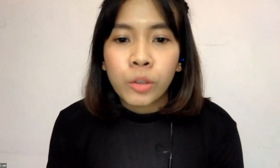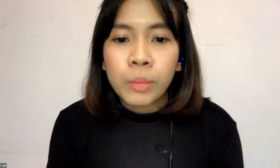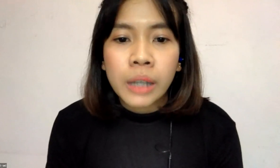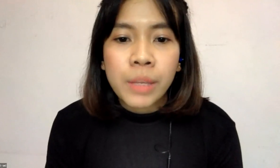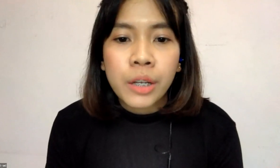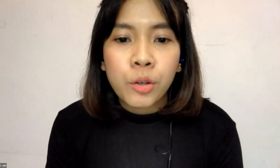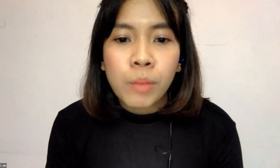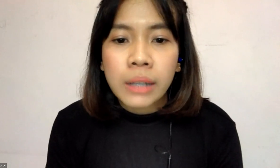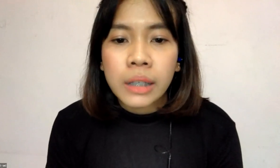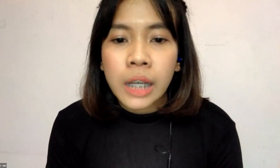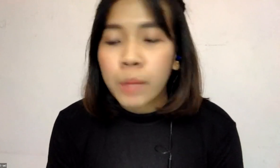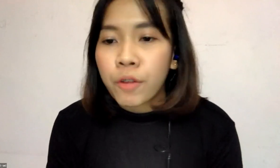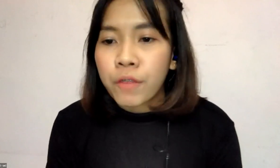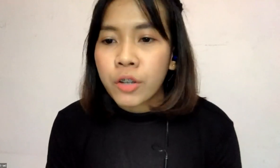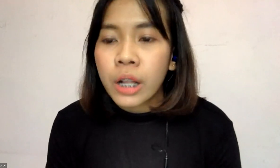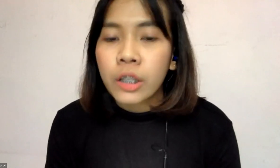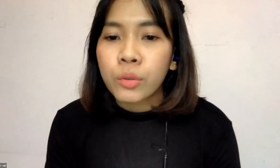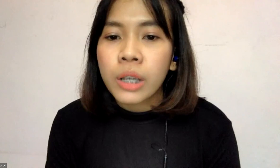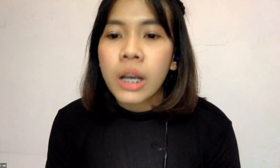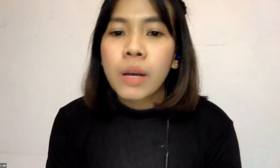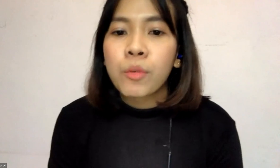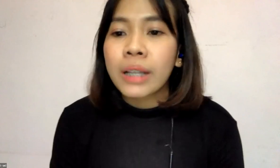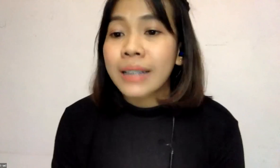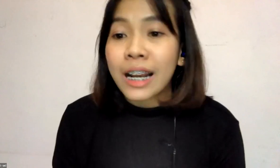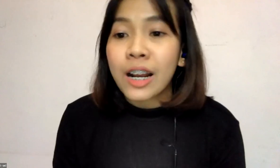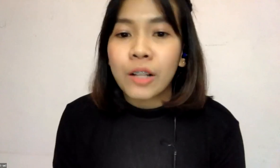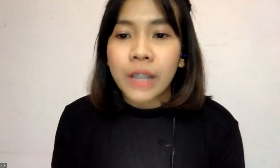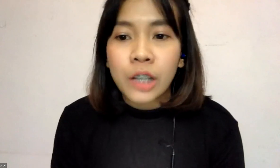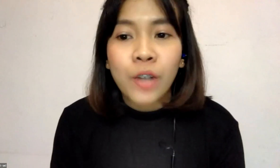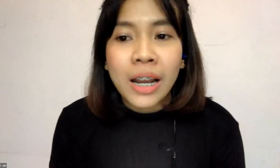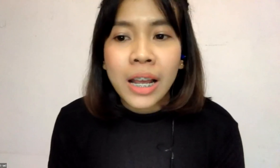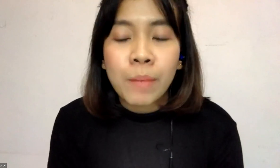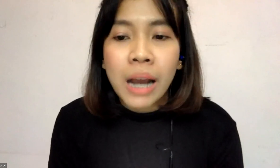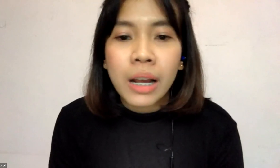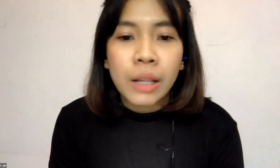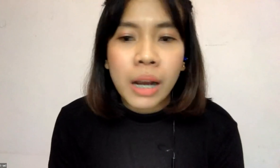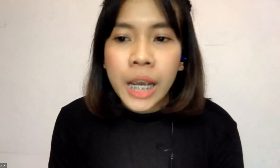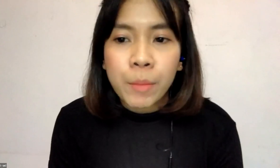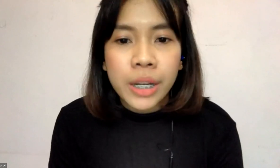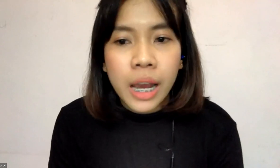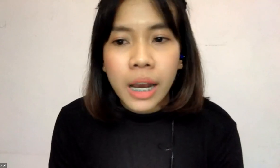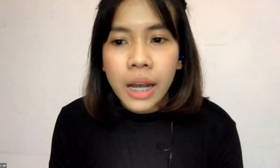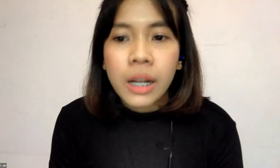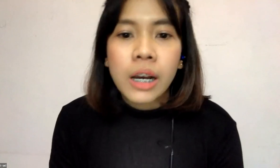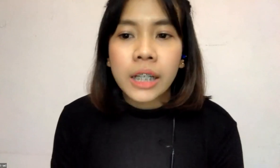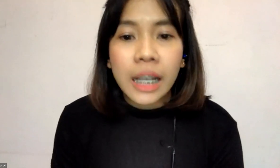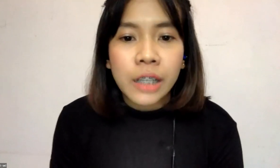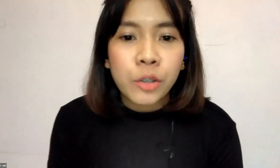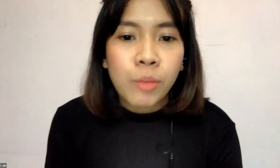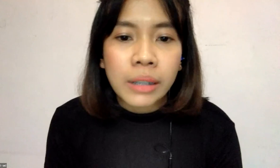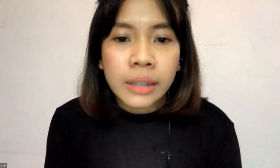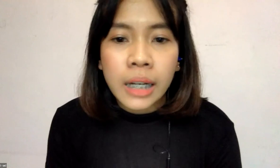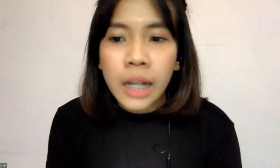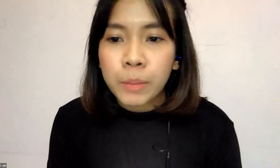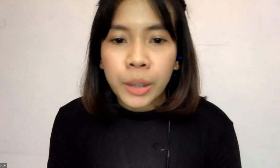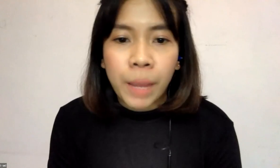untuk bisa menjadi juru syarat profesional tentunya mungkin sekarang kalau sekarang sudah ada yang lembaga-lembaga yang menyediakan jasa